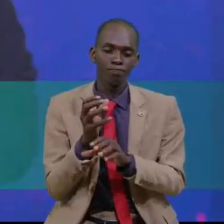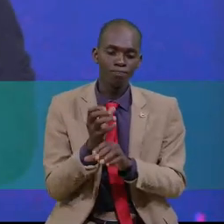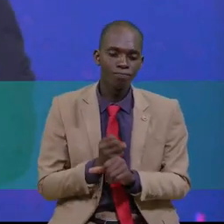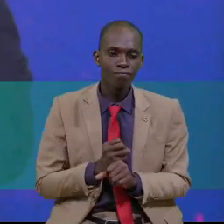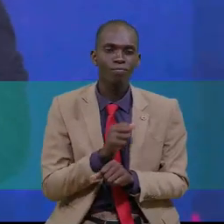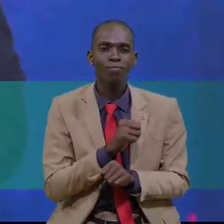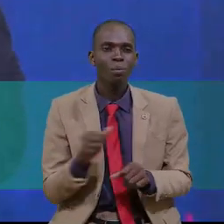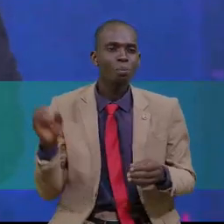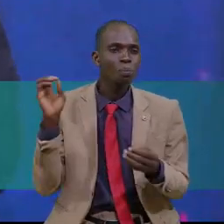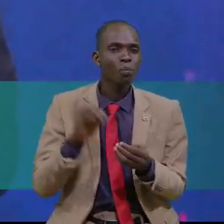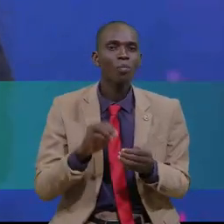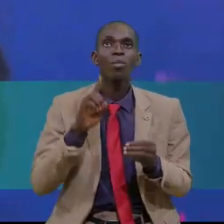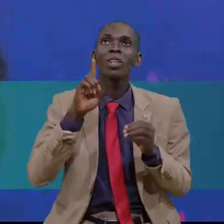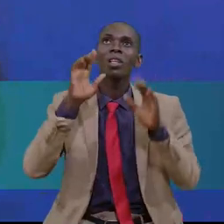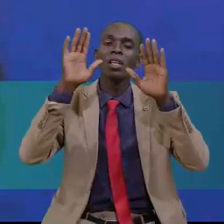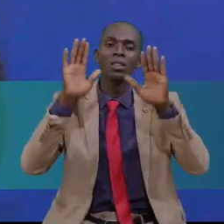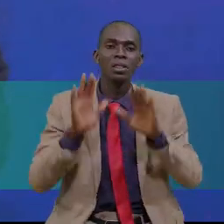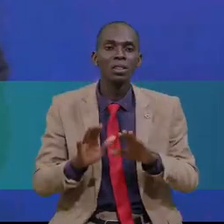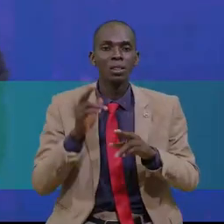le leur.